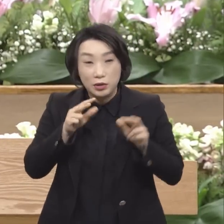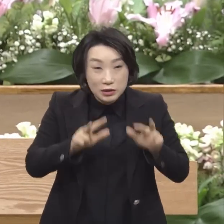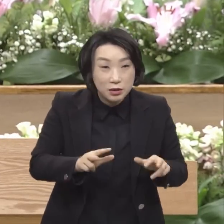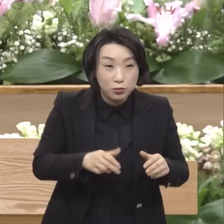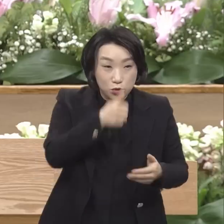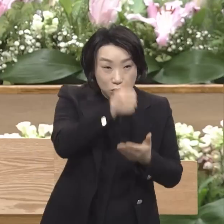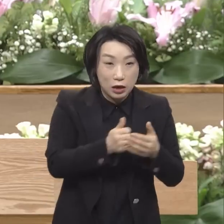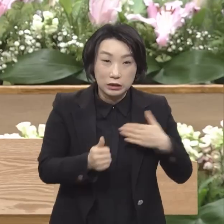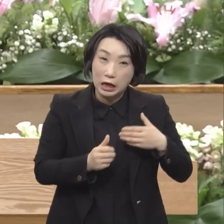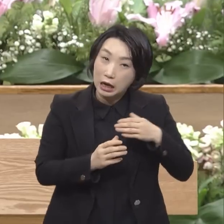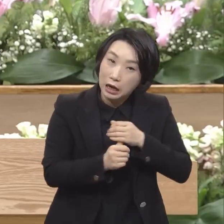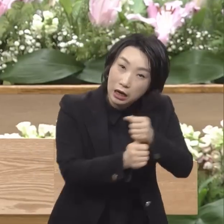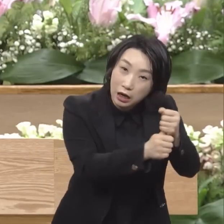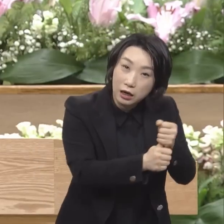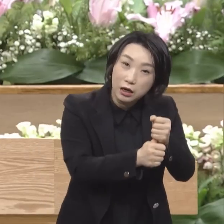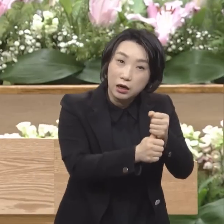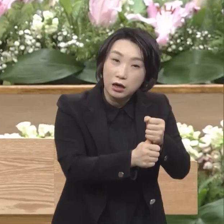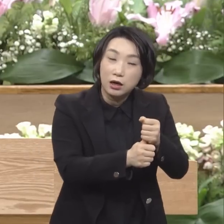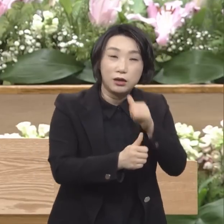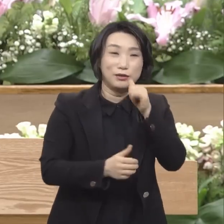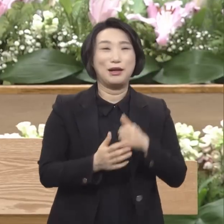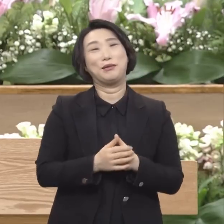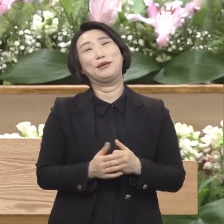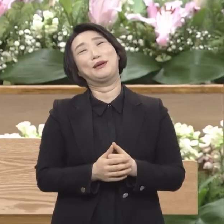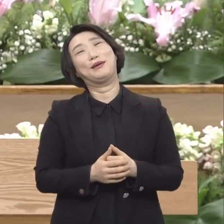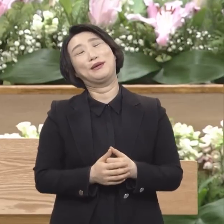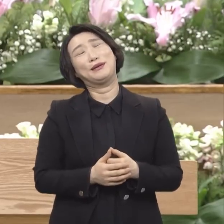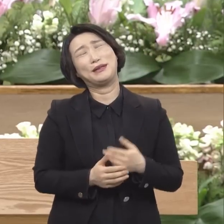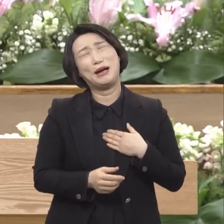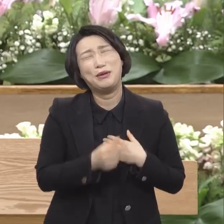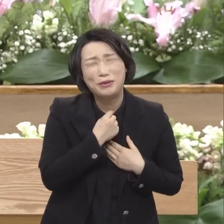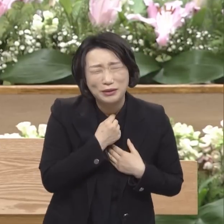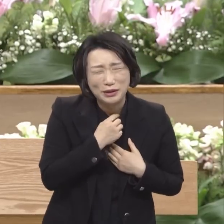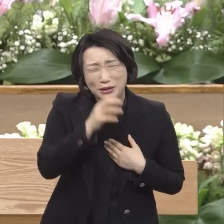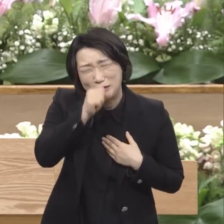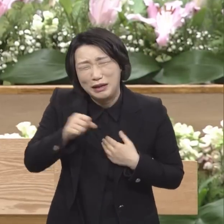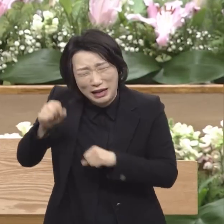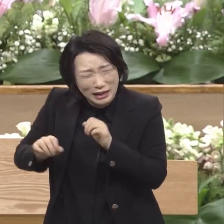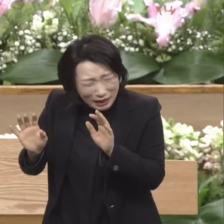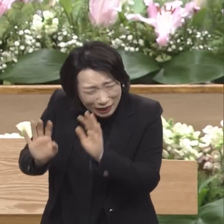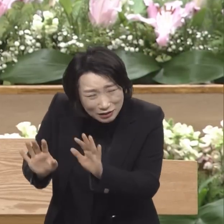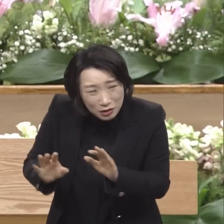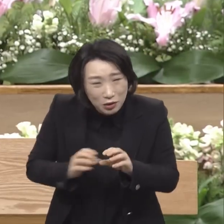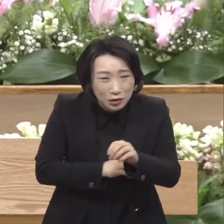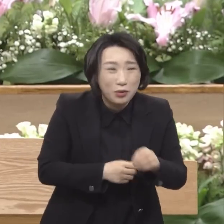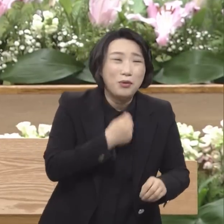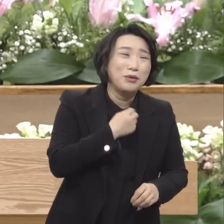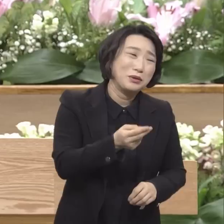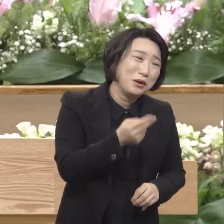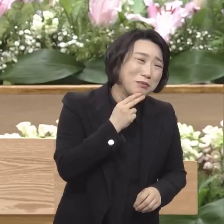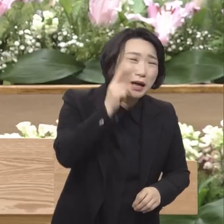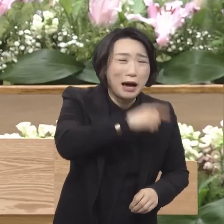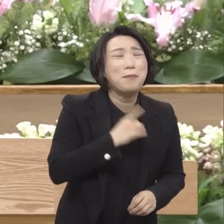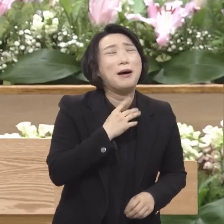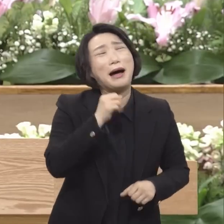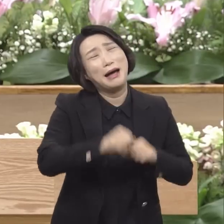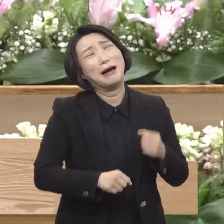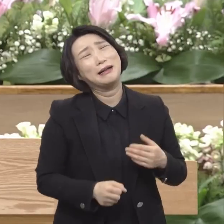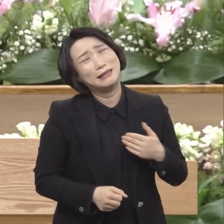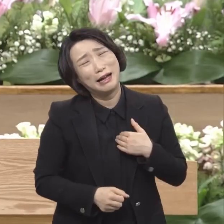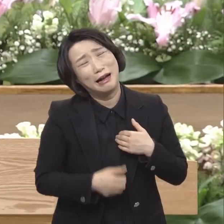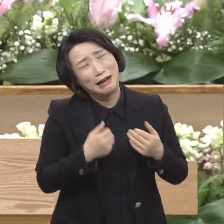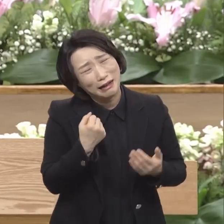아직도 죄가 나를 장악하고 있다. 내가 원하는 선은 행하지 않고 원하지 않은 악만